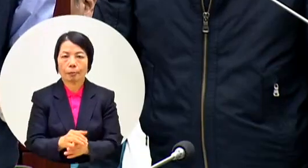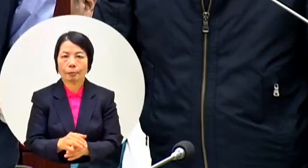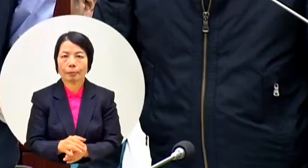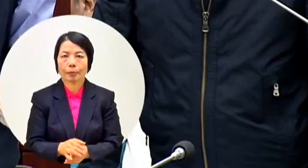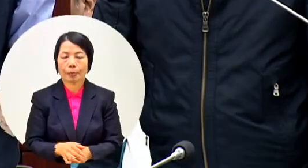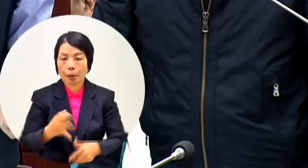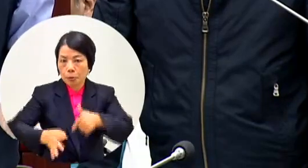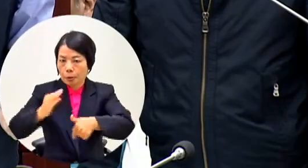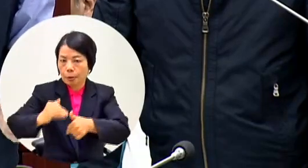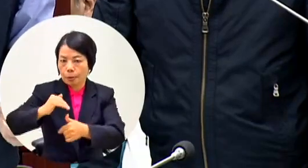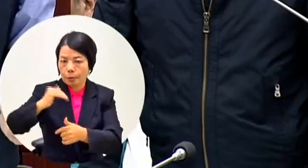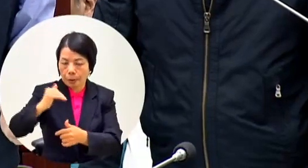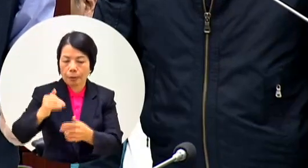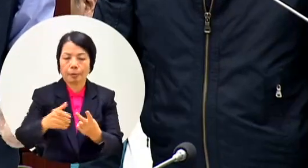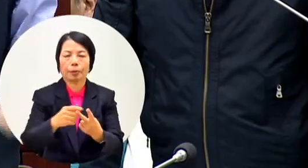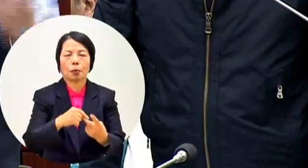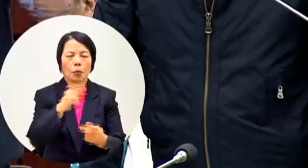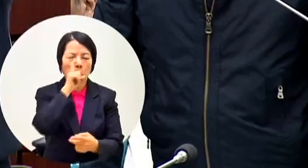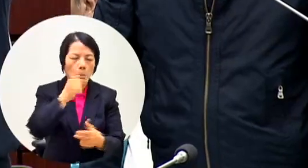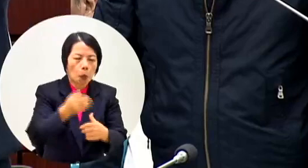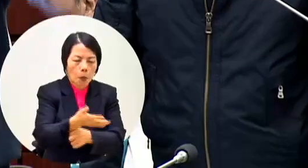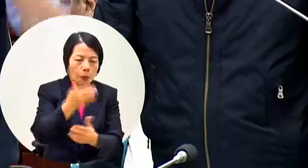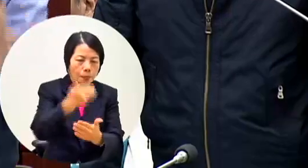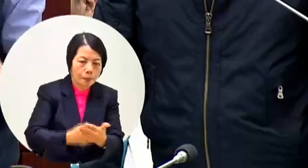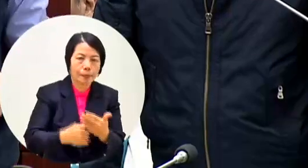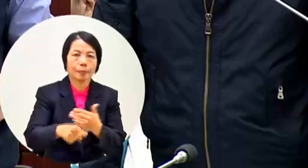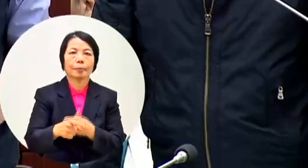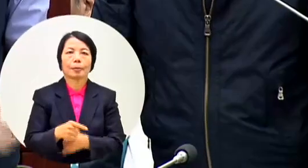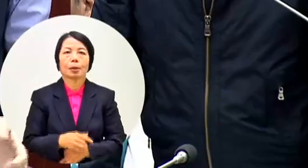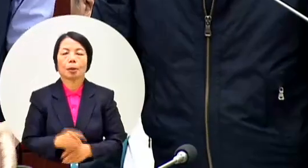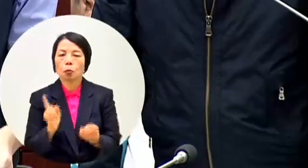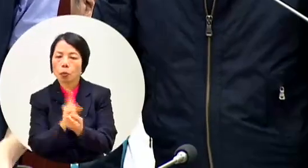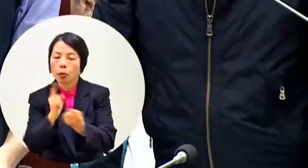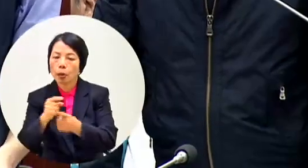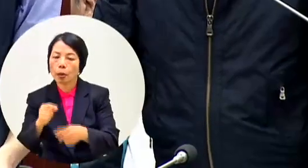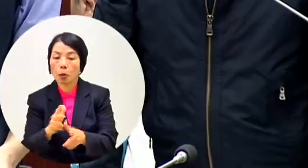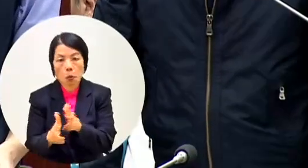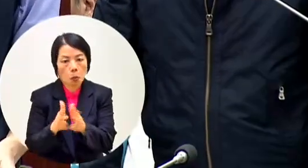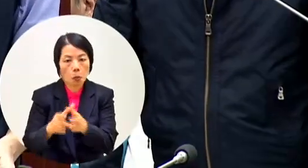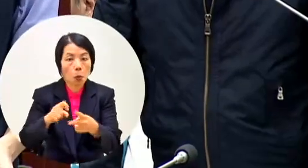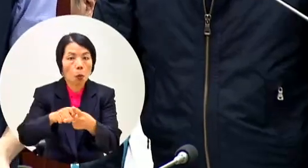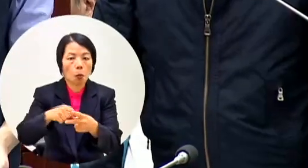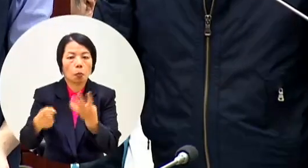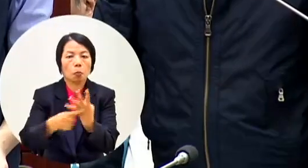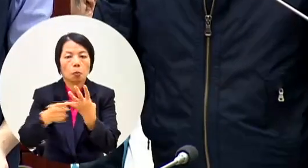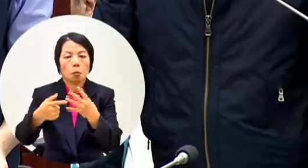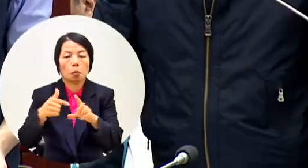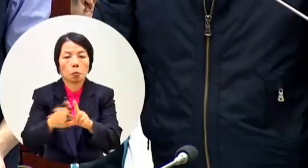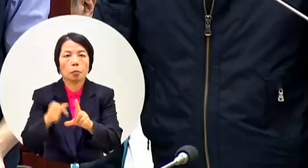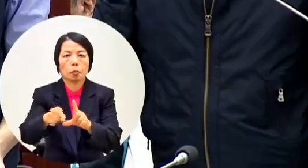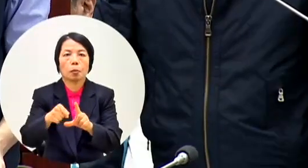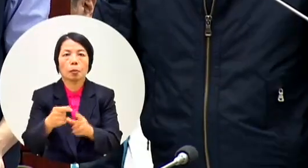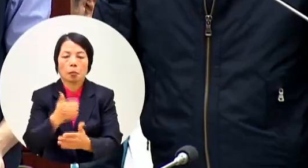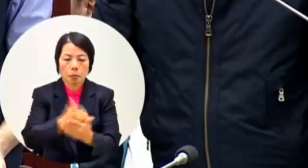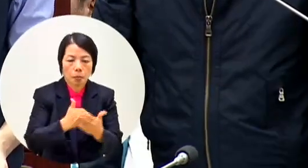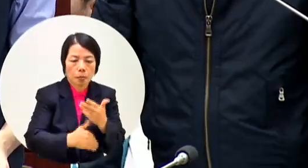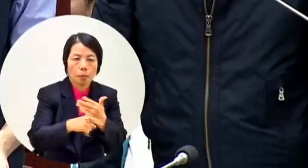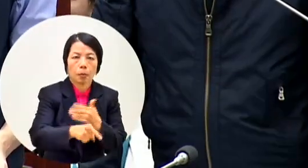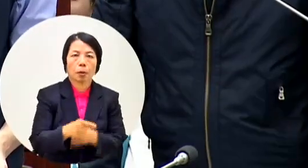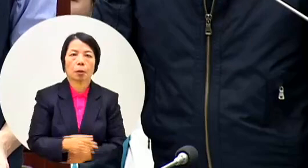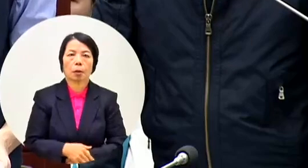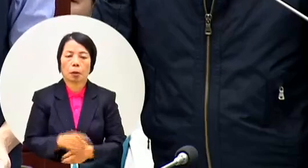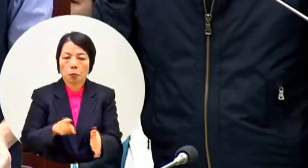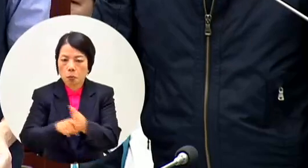这个工业区降编的问题啊，我也跟各位大社乡亲呢、啊、一并保证，我们做一个专案研究，尽速尽